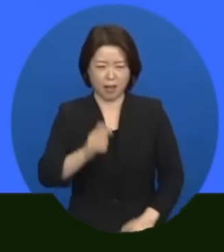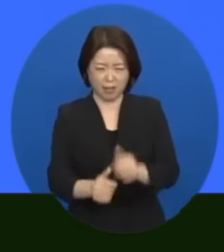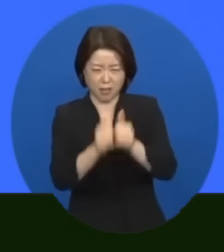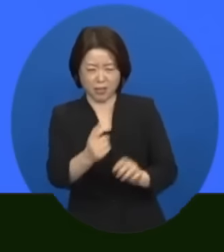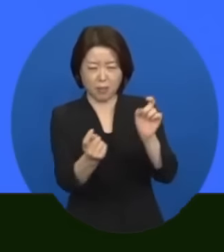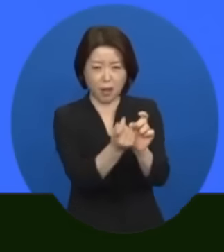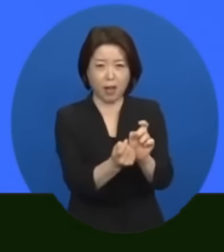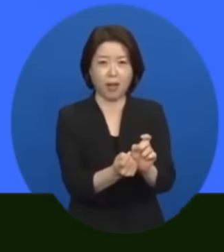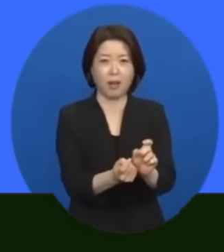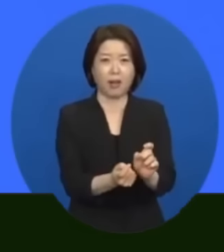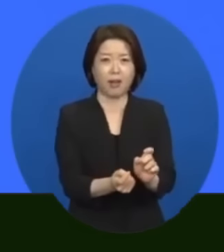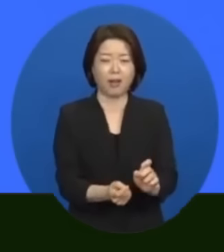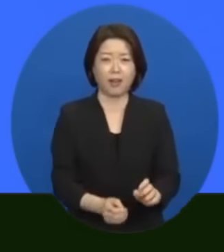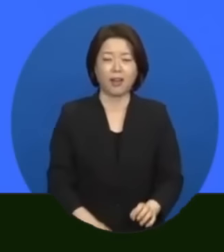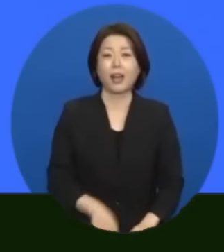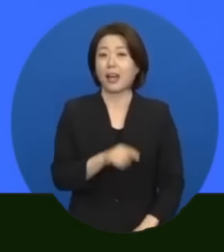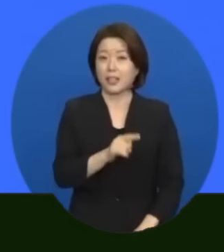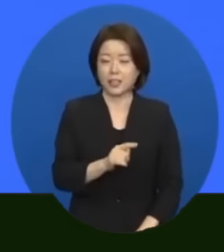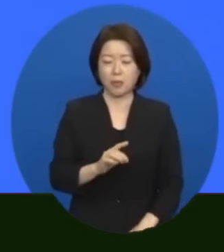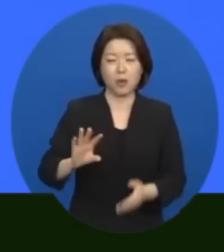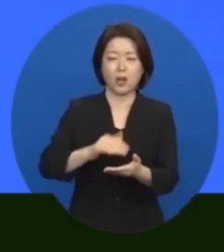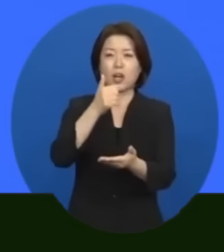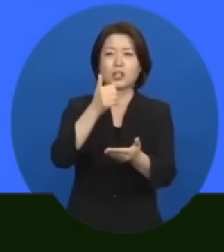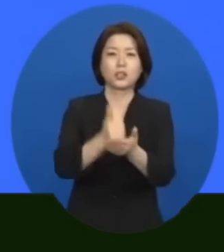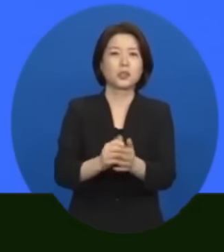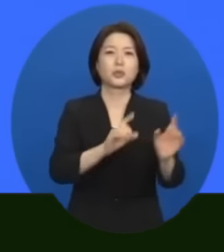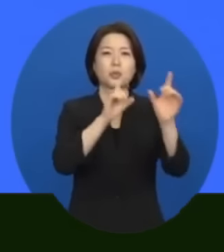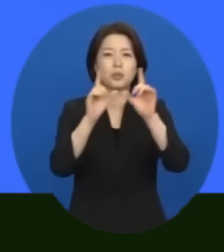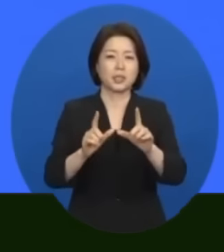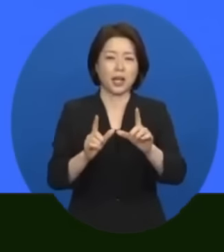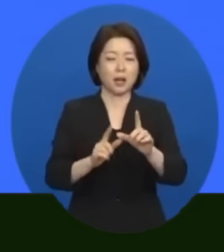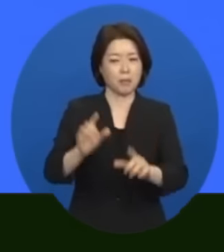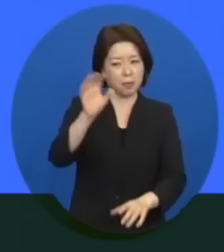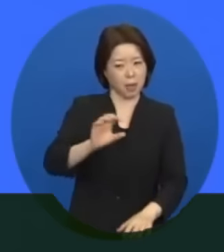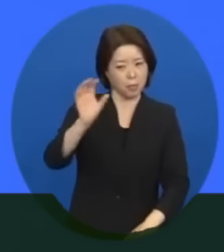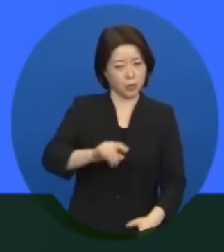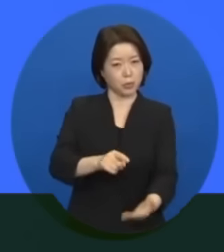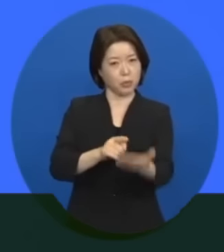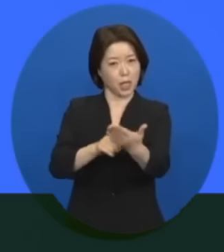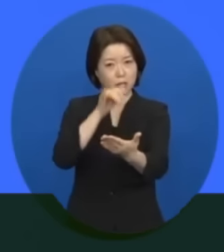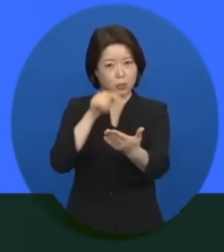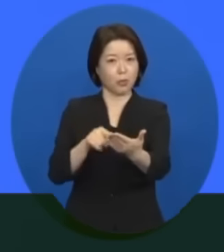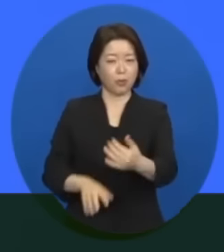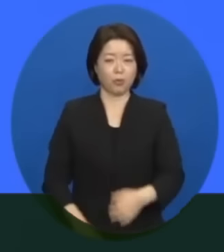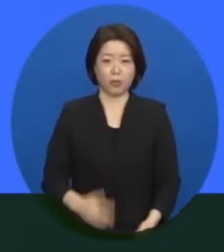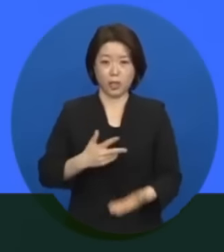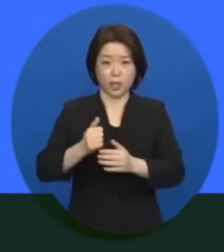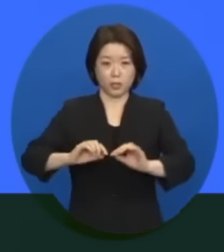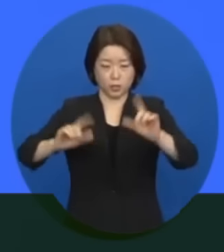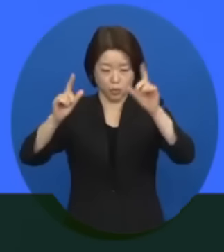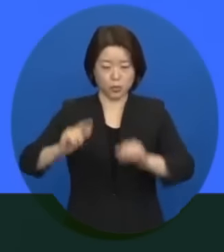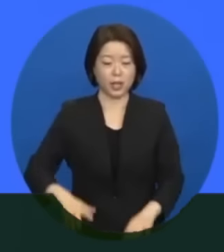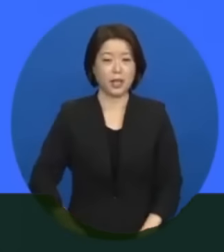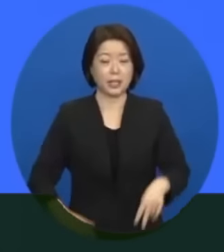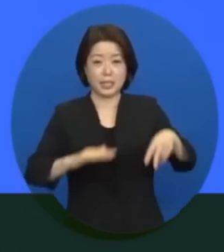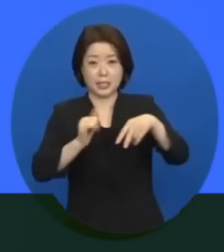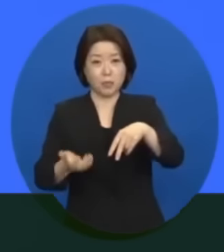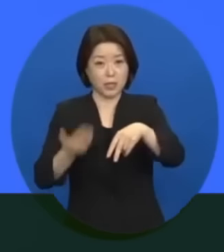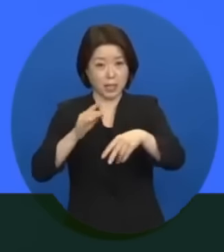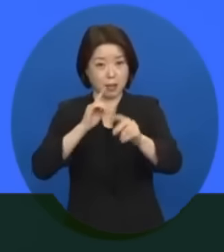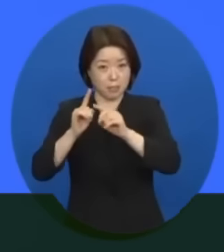근데 이것이 그리스도인들의 삶에 복으로 나타나는 패턴입니다 저희가 주일에 사무엘상 말씀을 살펴보고 있는데요